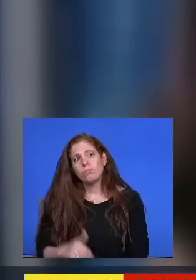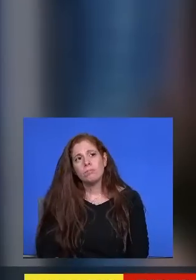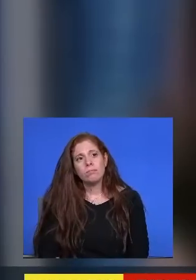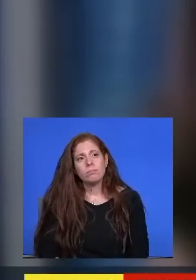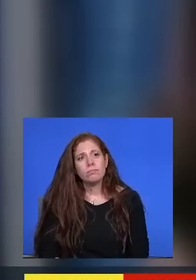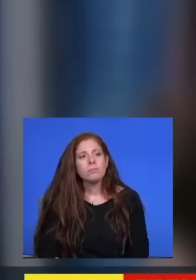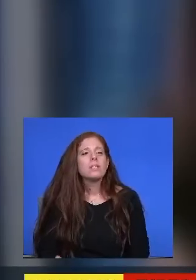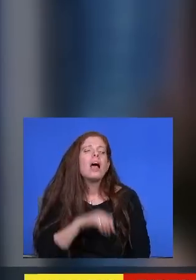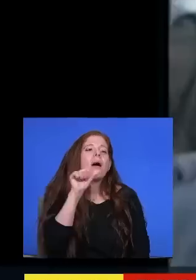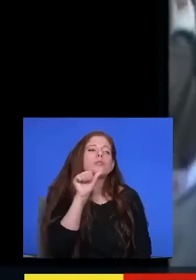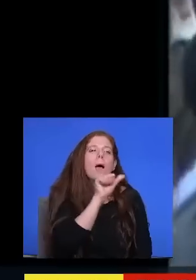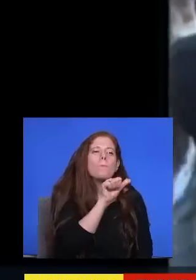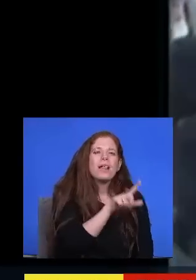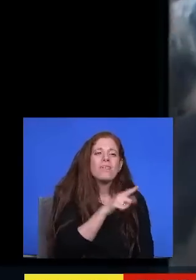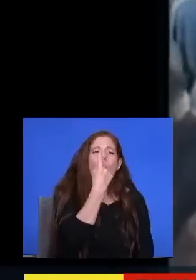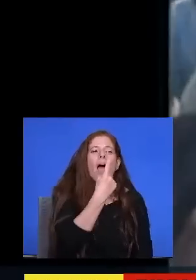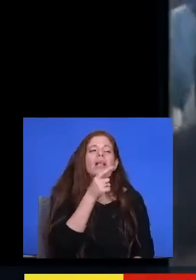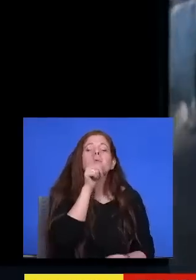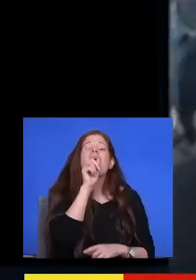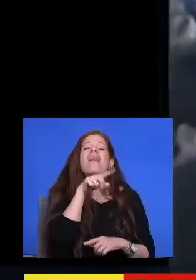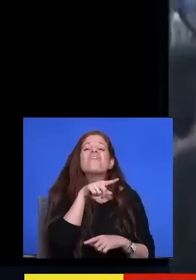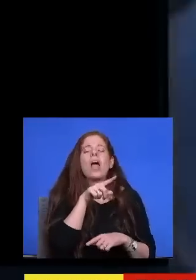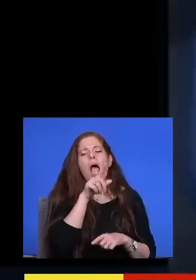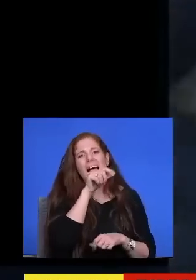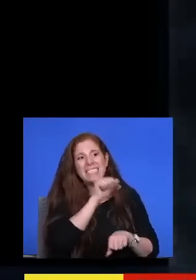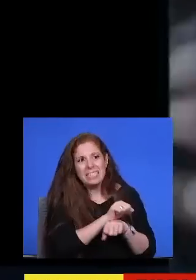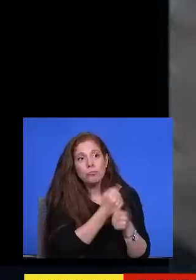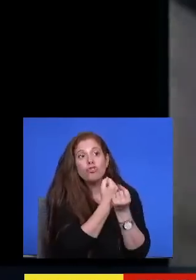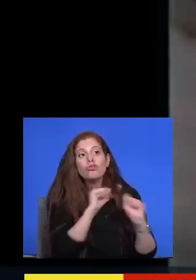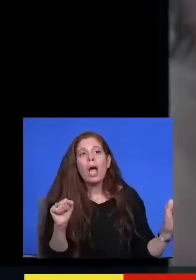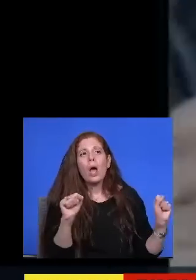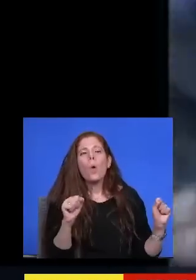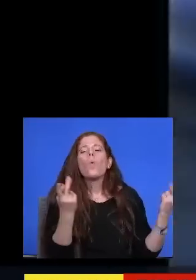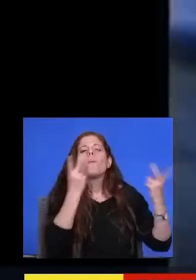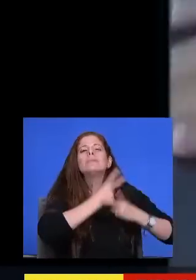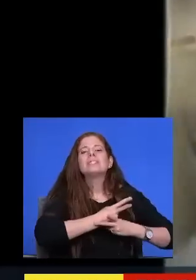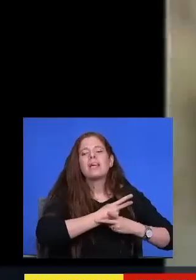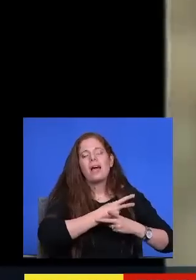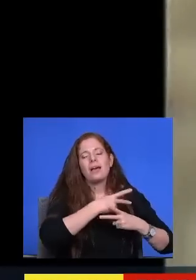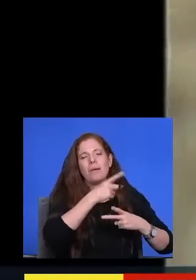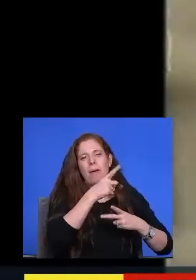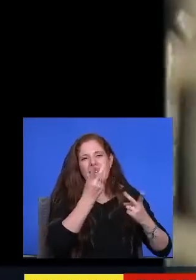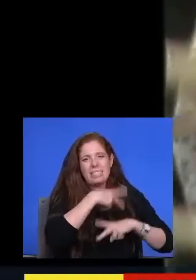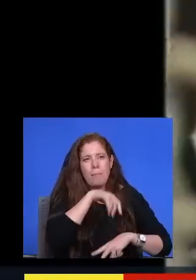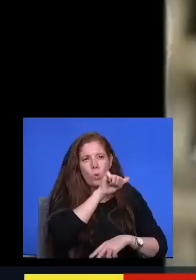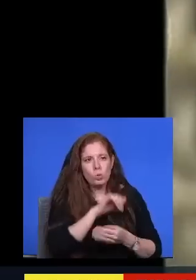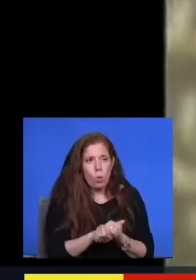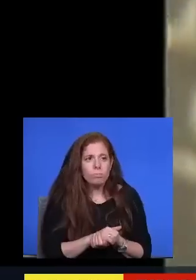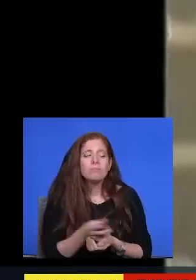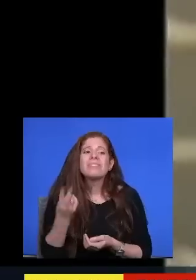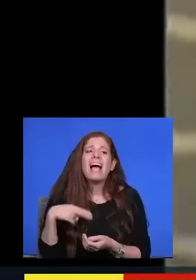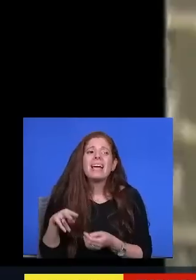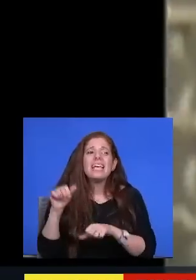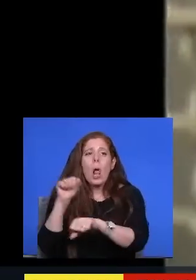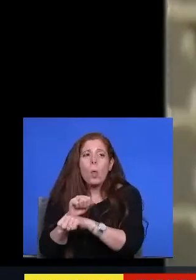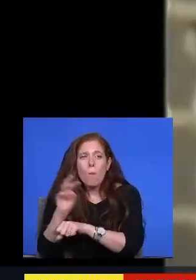أمجد أبو لطيفة هو أحد من أتام ألفي أسيرين بتخونيين شاشتخروا بمسكرة أوسلو. لما كانت المقاطعة سجن أنا